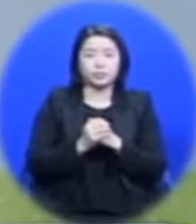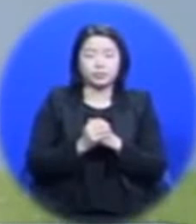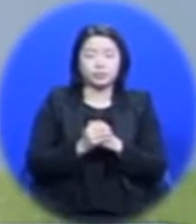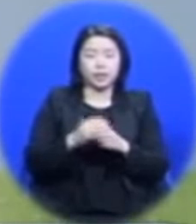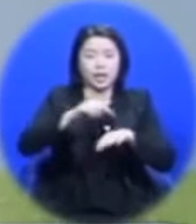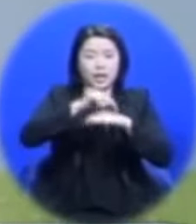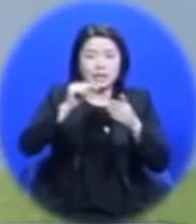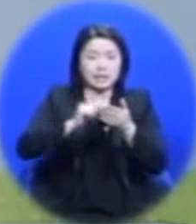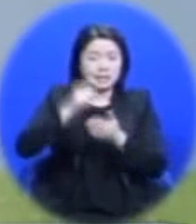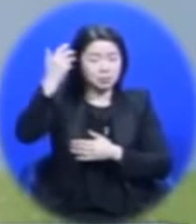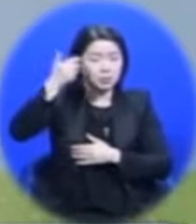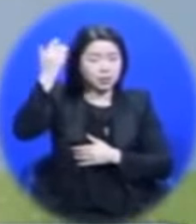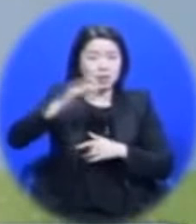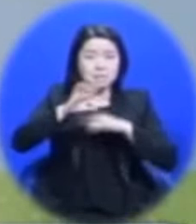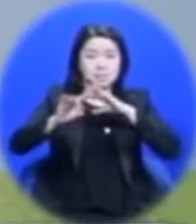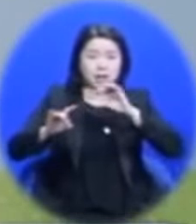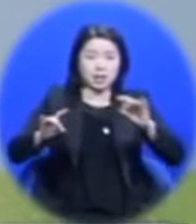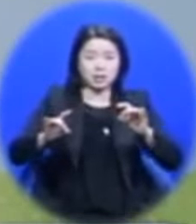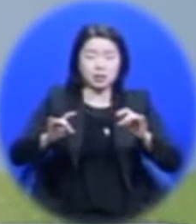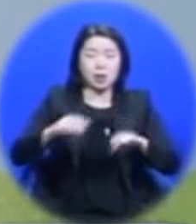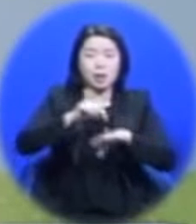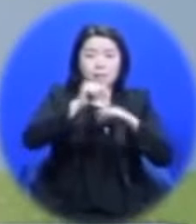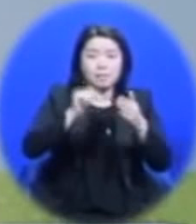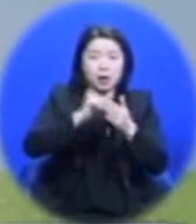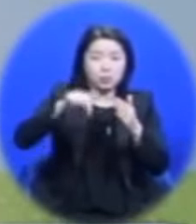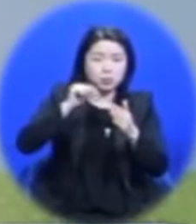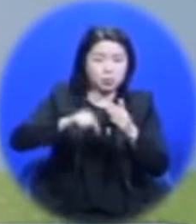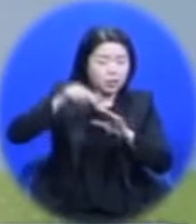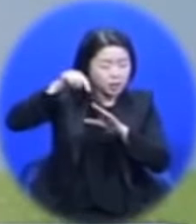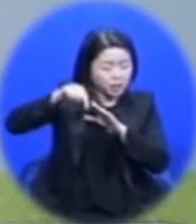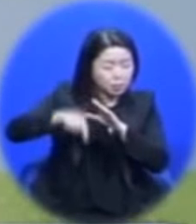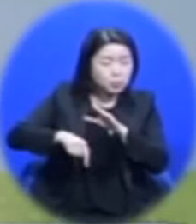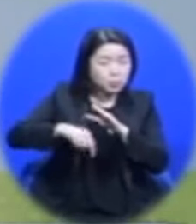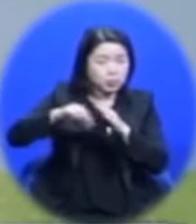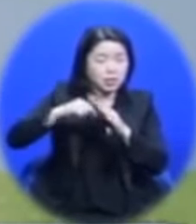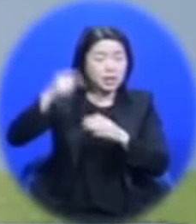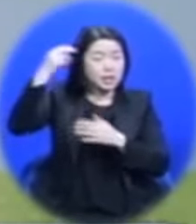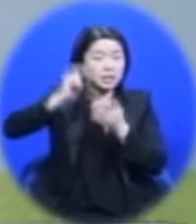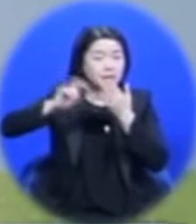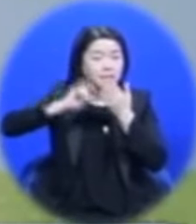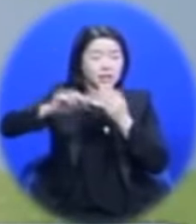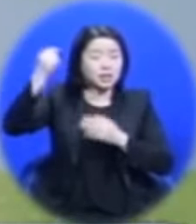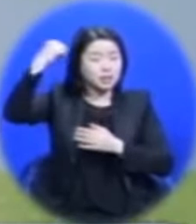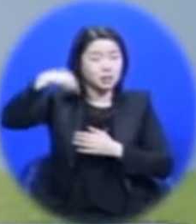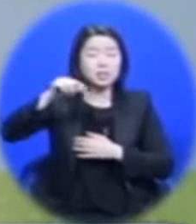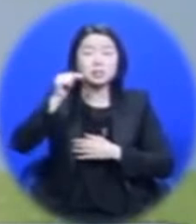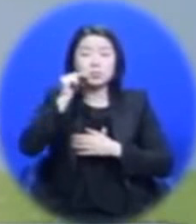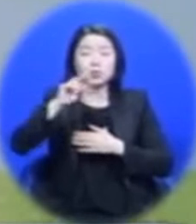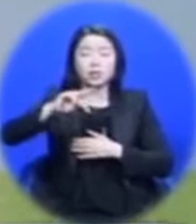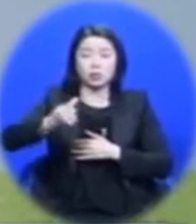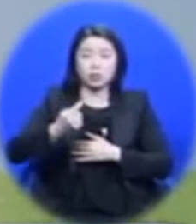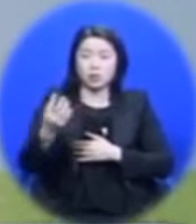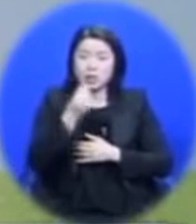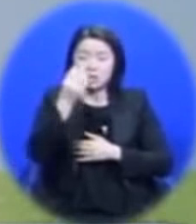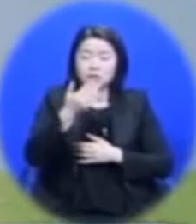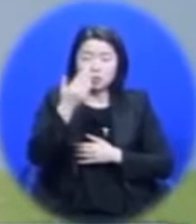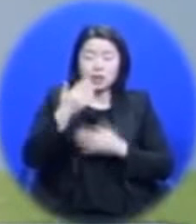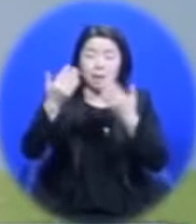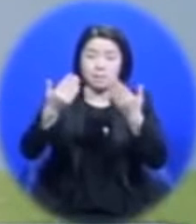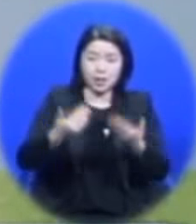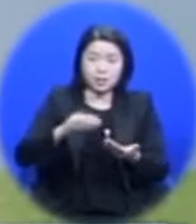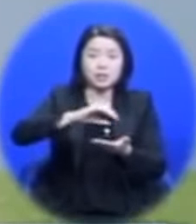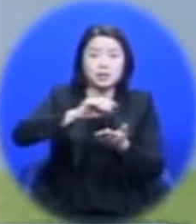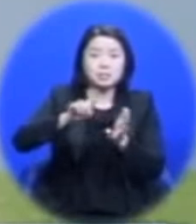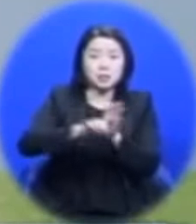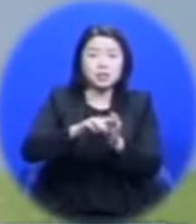심령이 메말라서 마음속 깊은 곳에 찬양을 느끼지 못한다 하더라도 성찬 받을 믿음은 있어요.